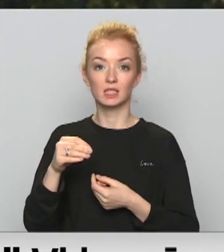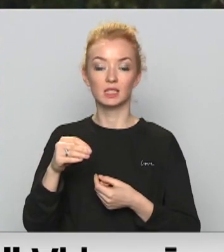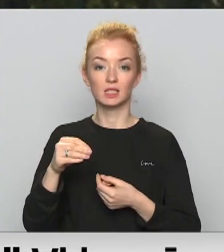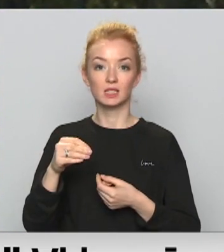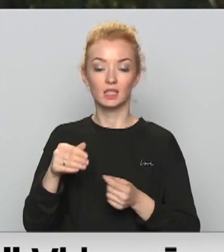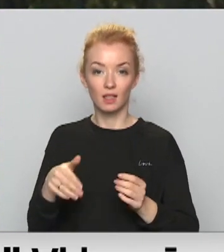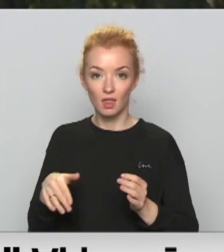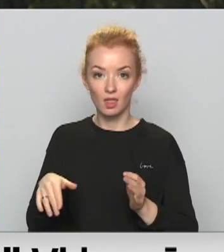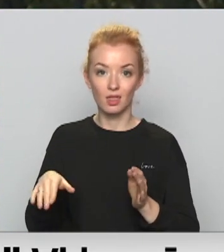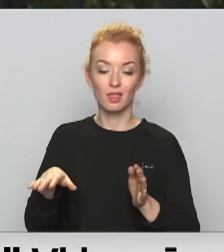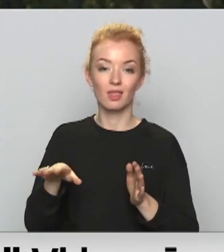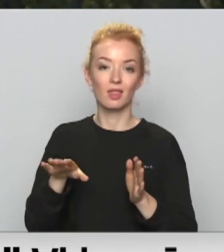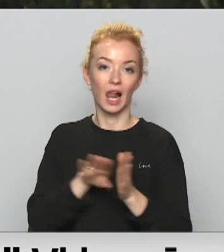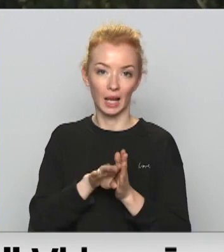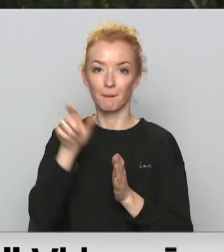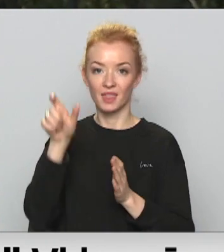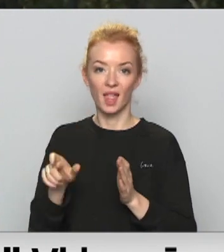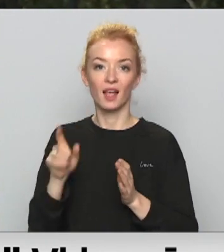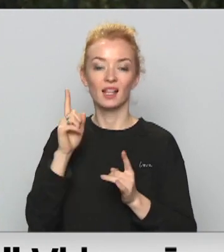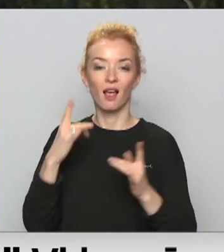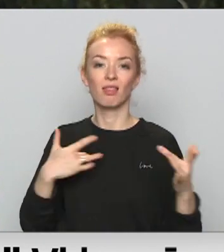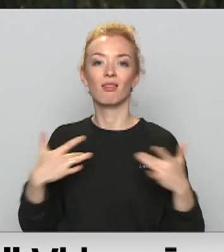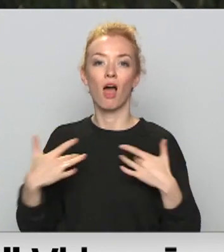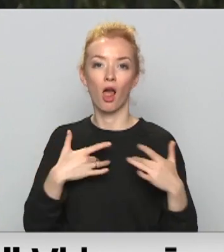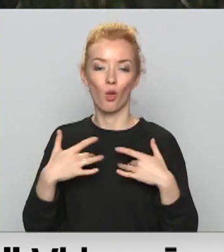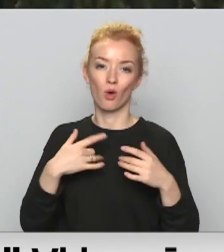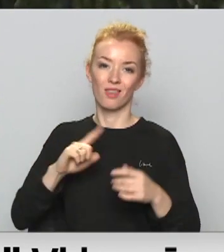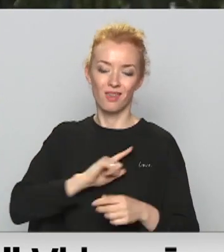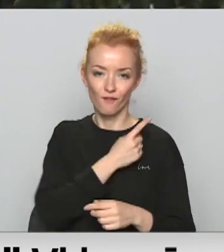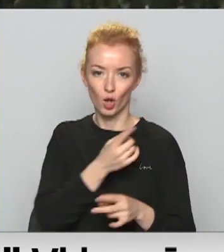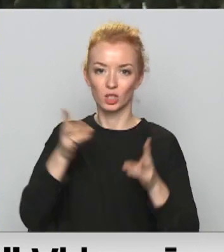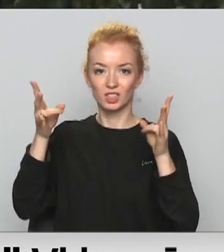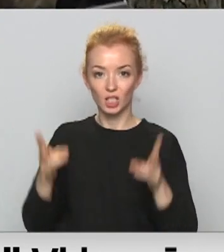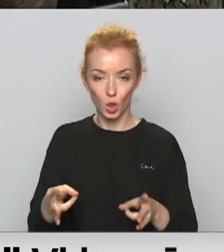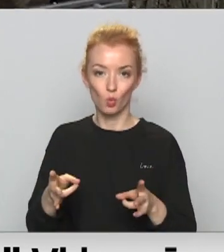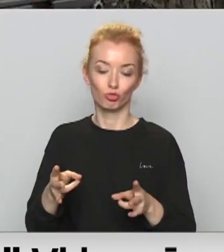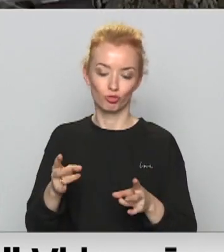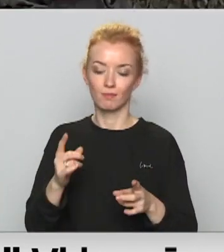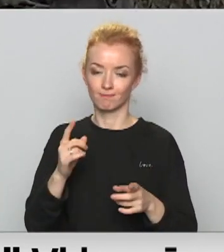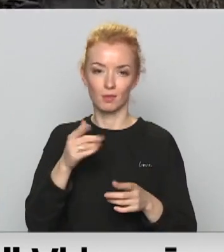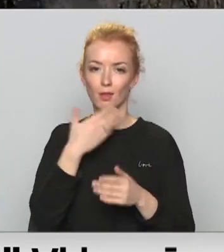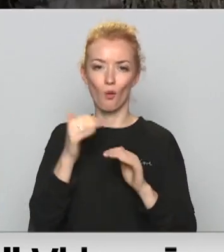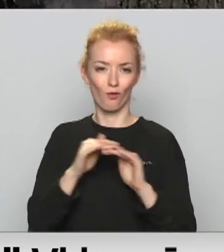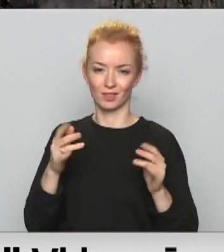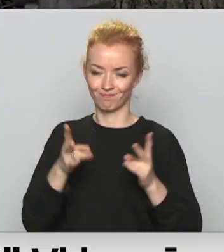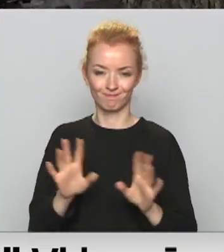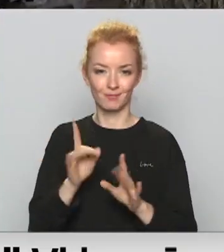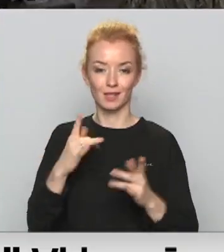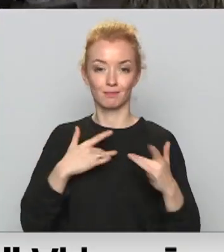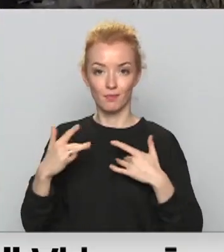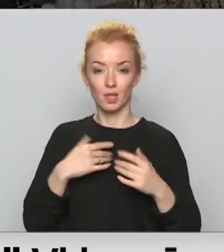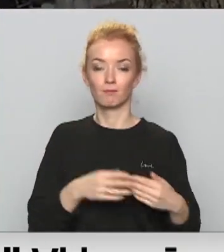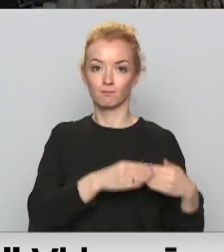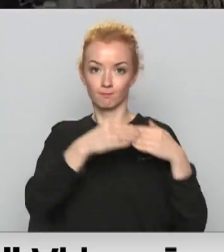spēlē cietušie, nevis reālā dzīve, bet spēlē cietušie, ievainotie, tika vesti ārstēt,